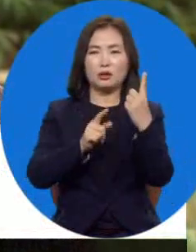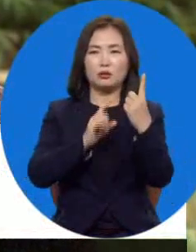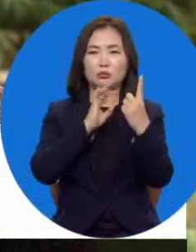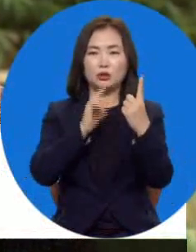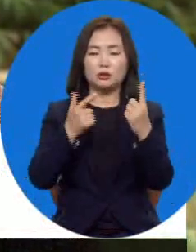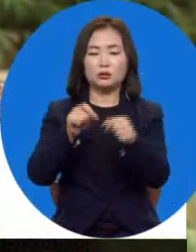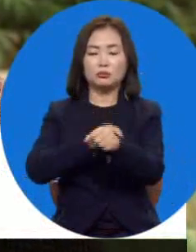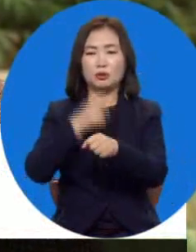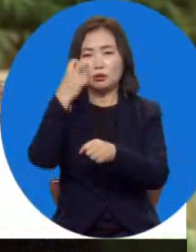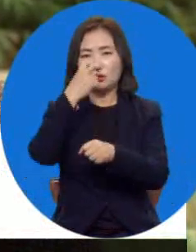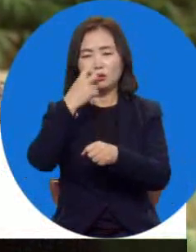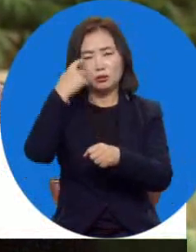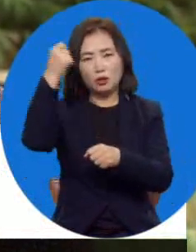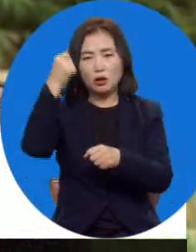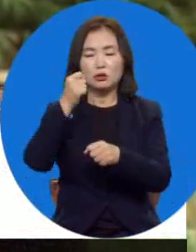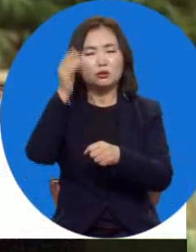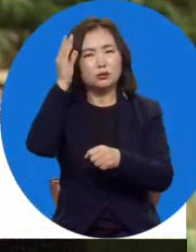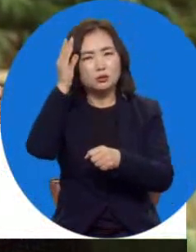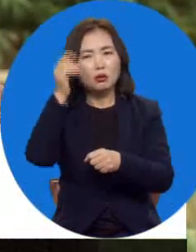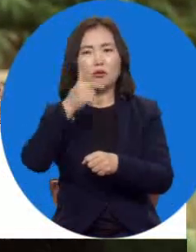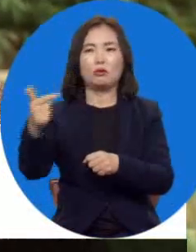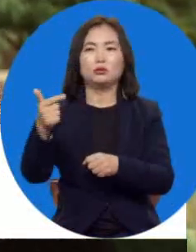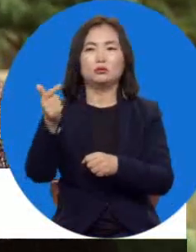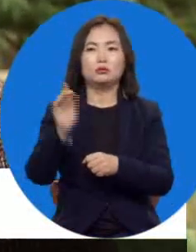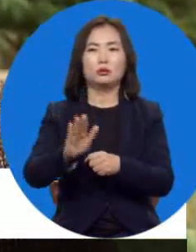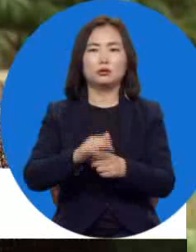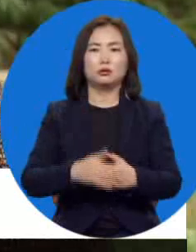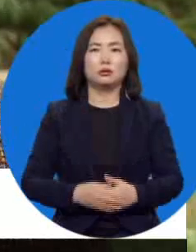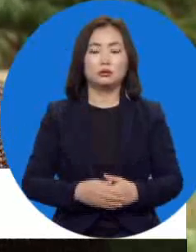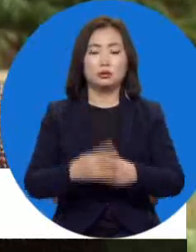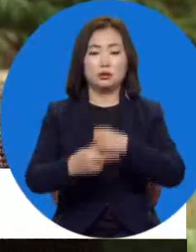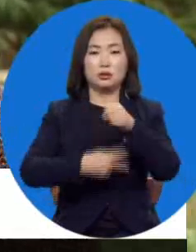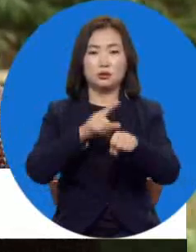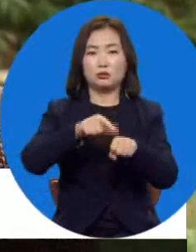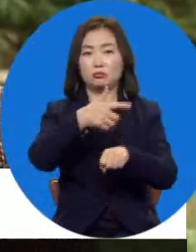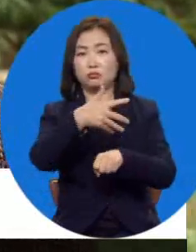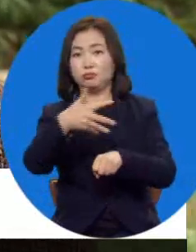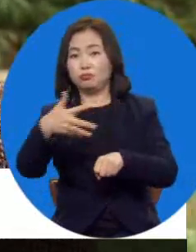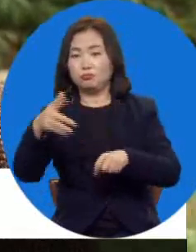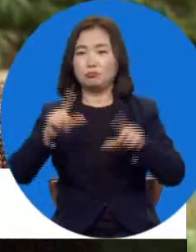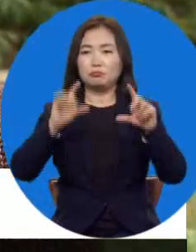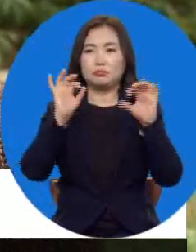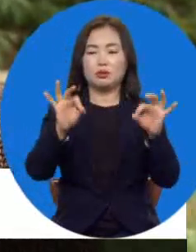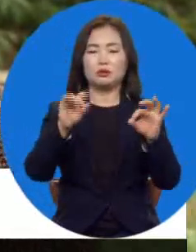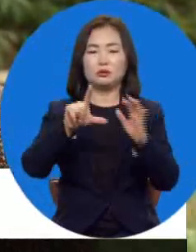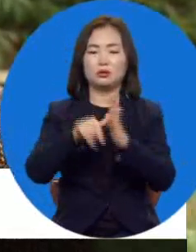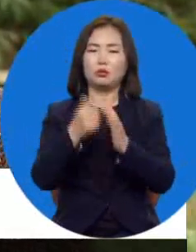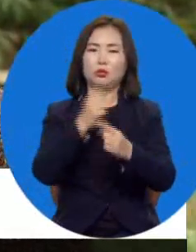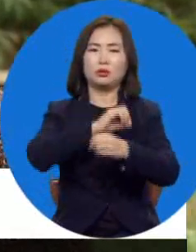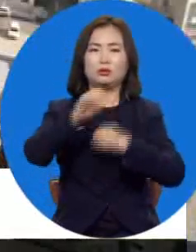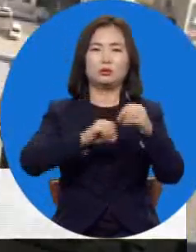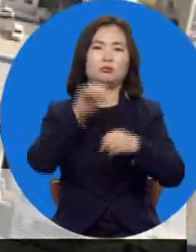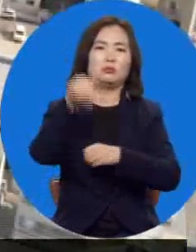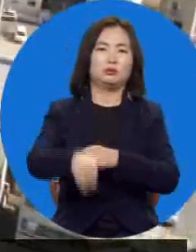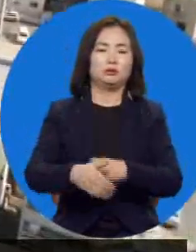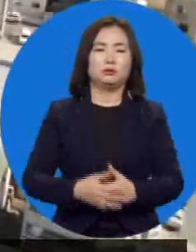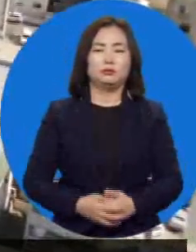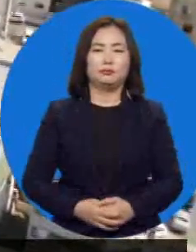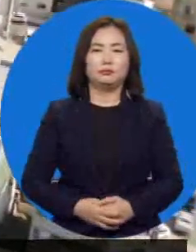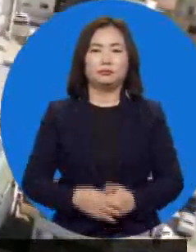특별히 관리할 줄 알고 살기 들을 만 했습니다 2인 지난 시점에 지금 보면요 그때보다 더 못했습니다